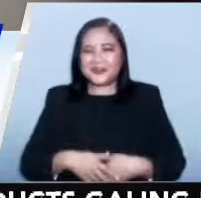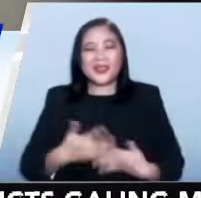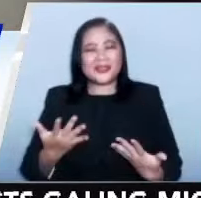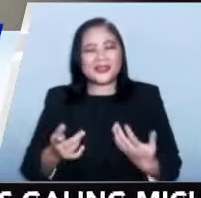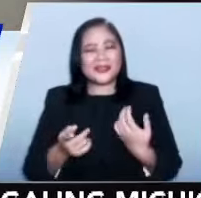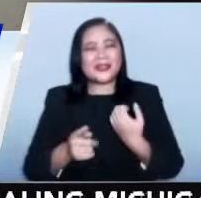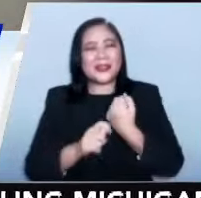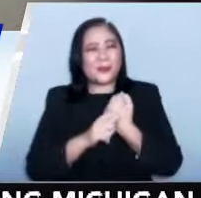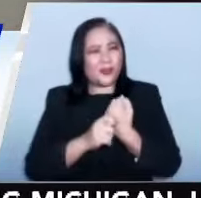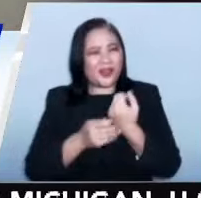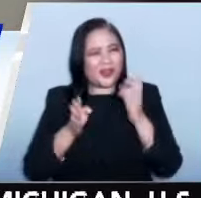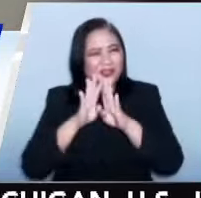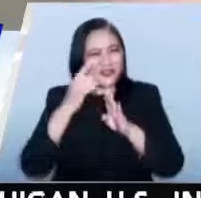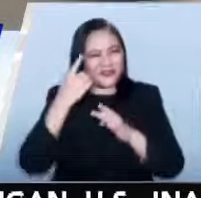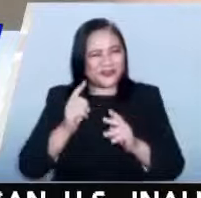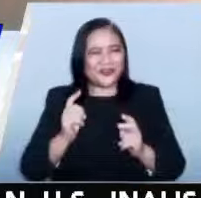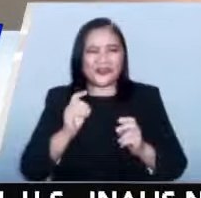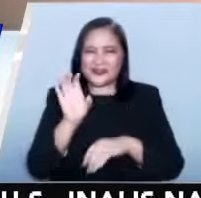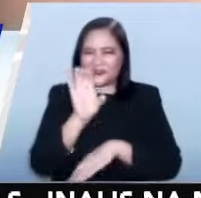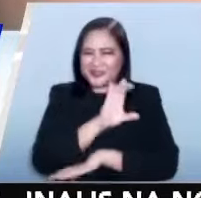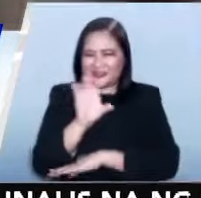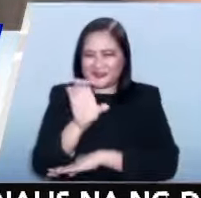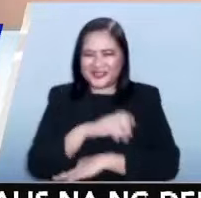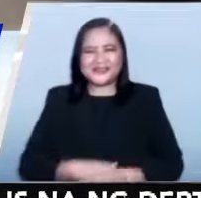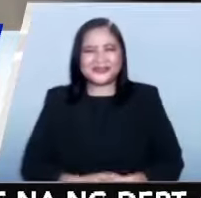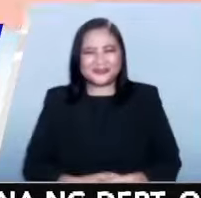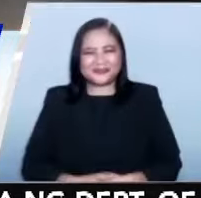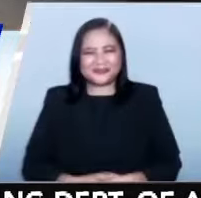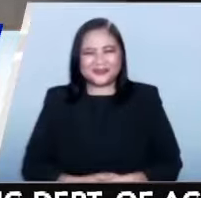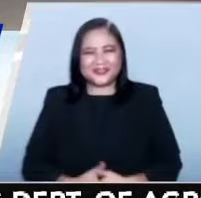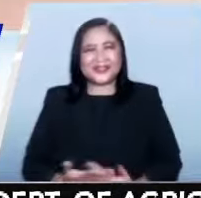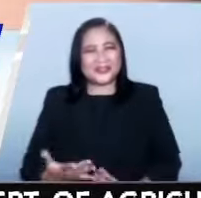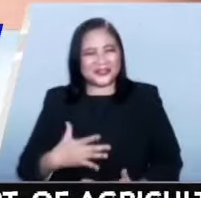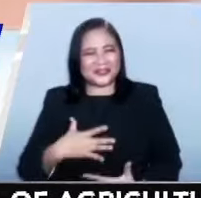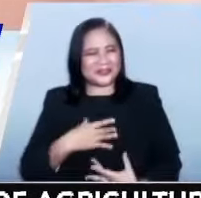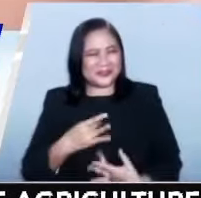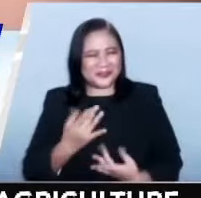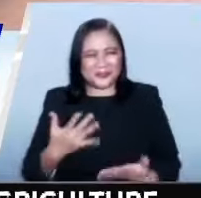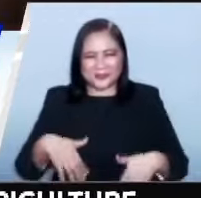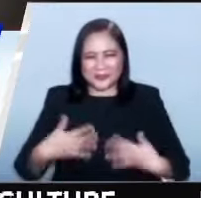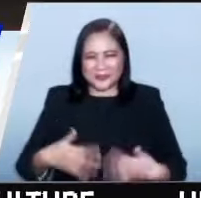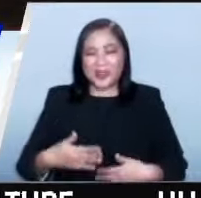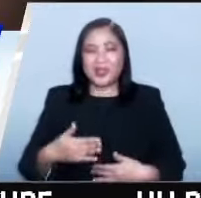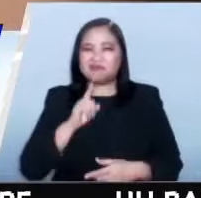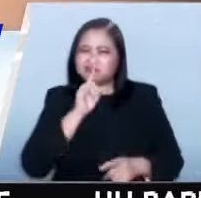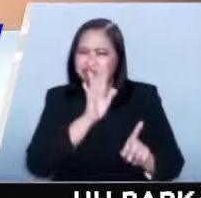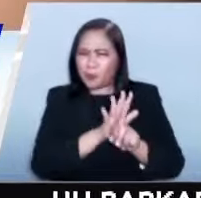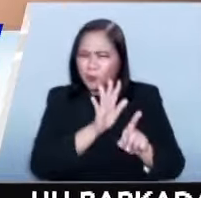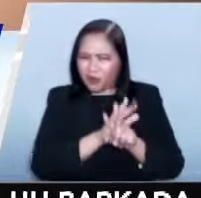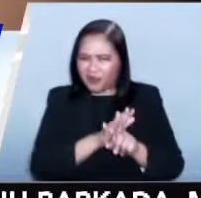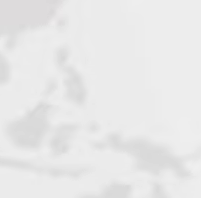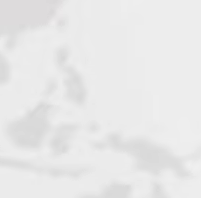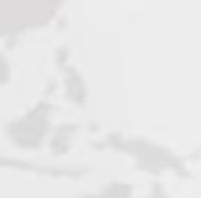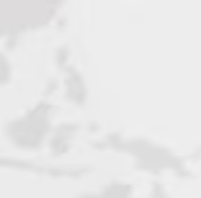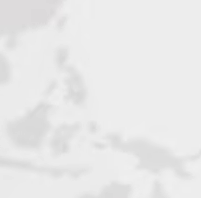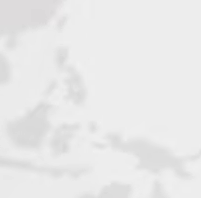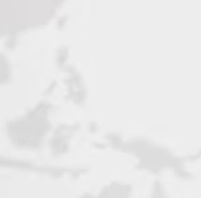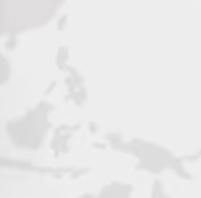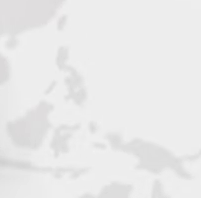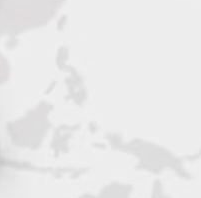the holidays. Bet na bet na pa nito ng netizens. Habe. Iconic no kasi yung one-seat apart eh. Mismo.